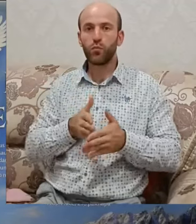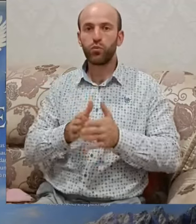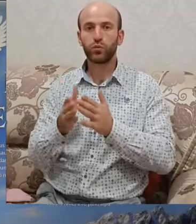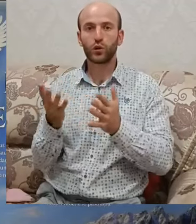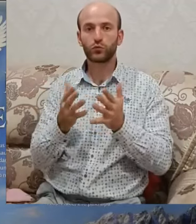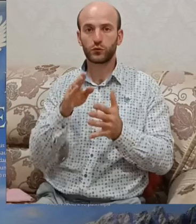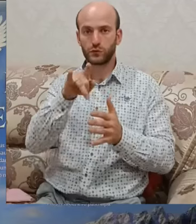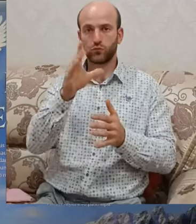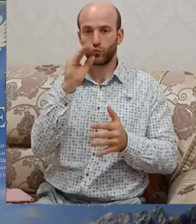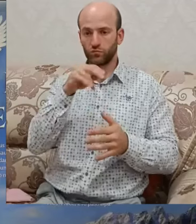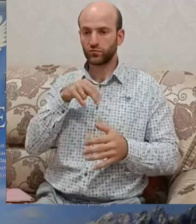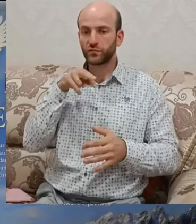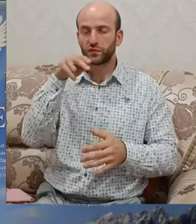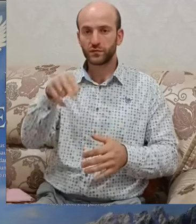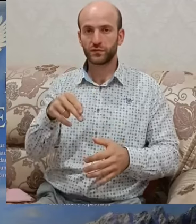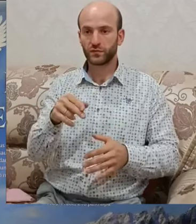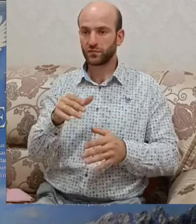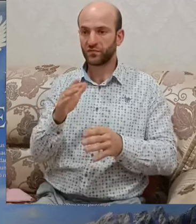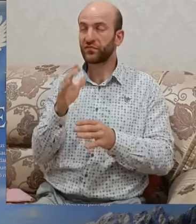войти.